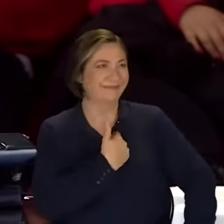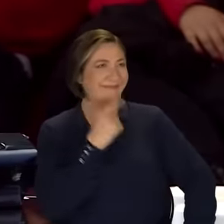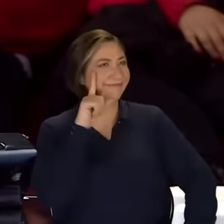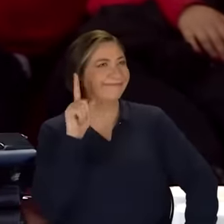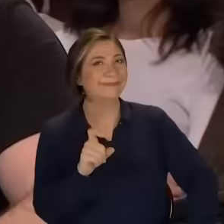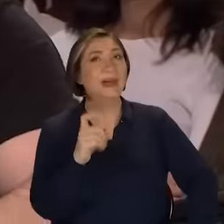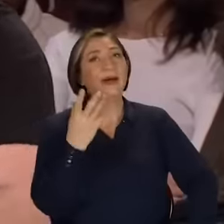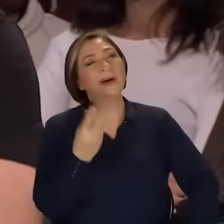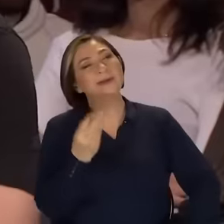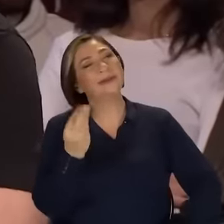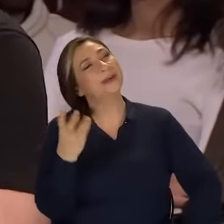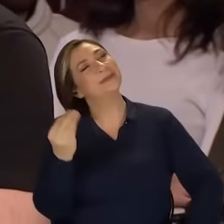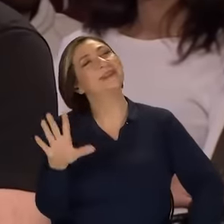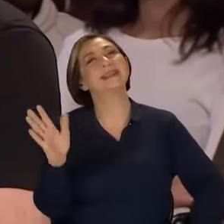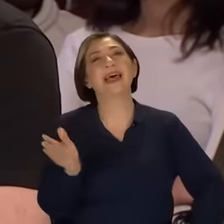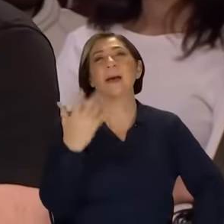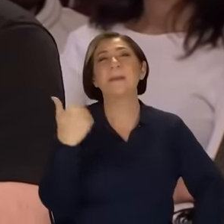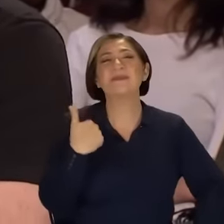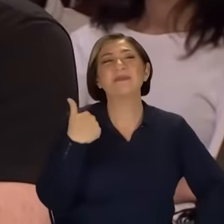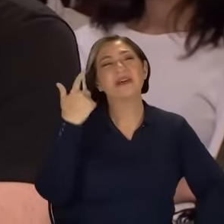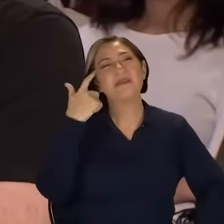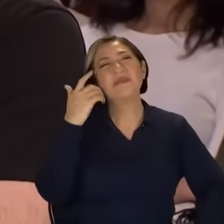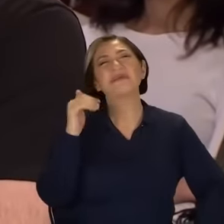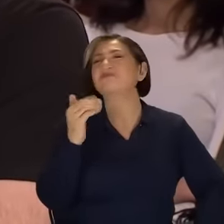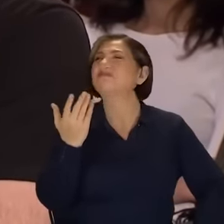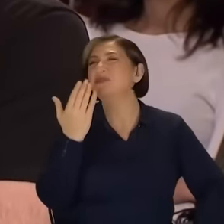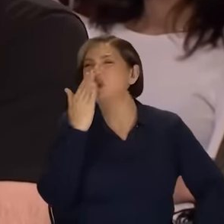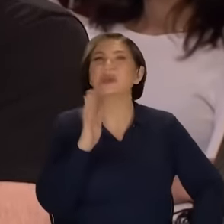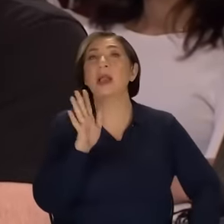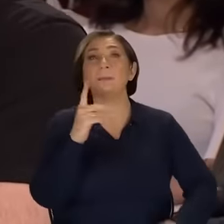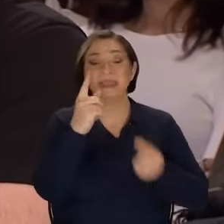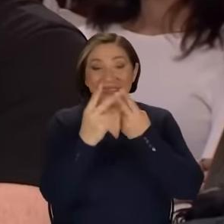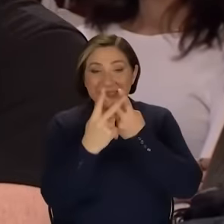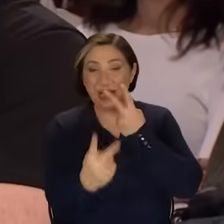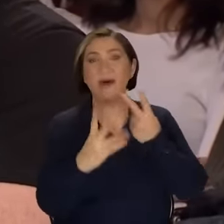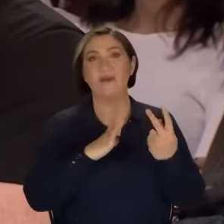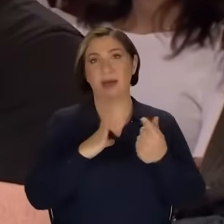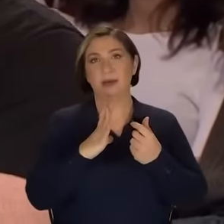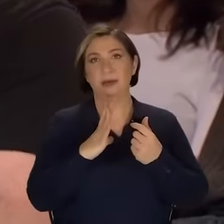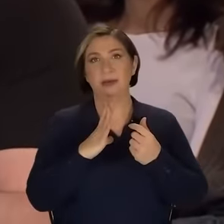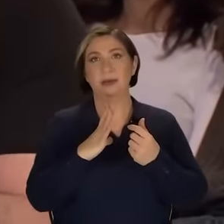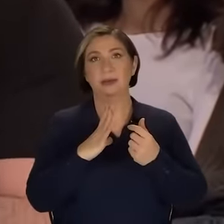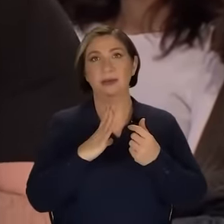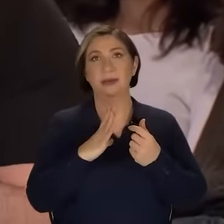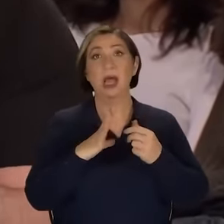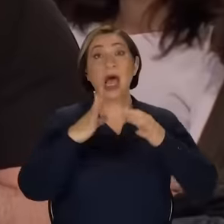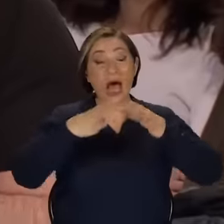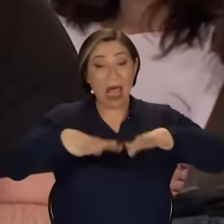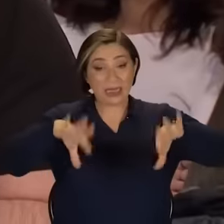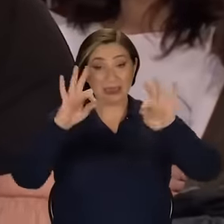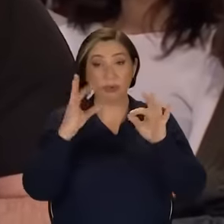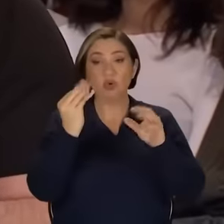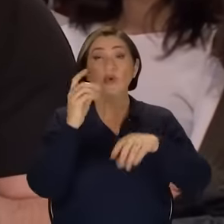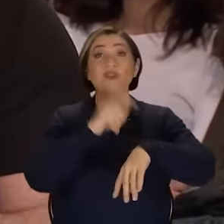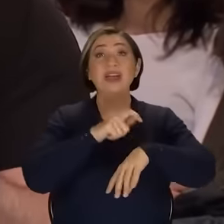Yani olursa olur olmazsa pek ben tutmadım ama falan. Yani bir sıraya diziyoruz abi. Ve hazırlık falan